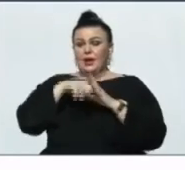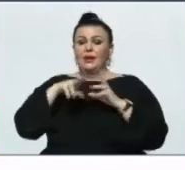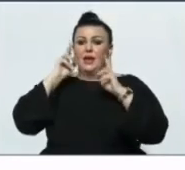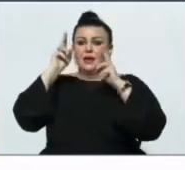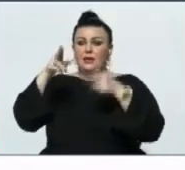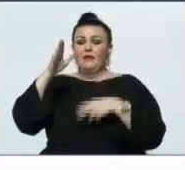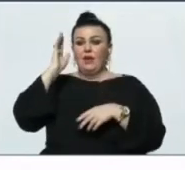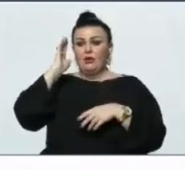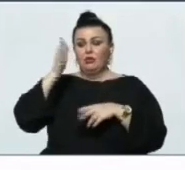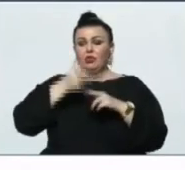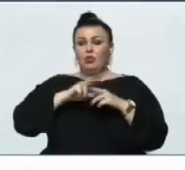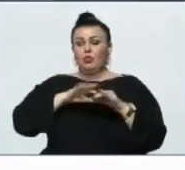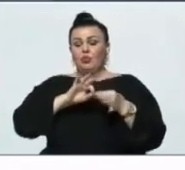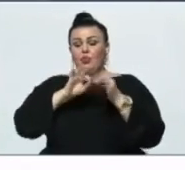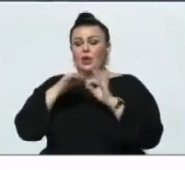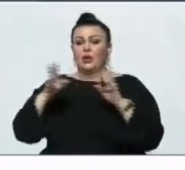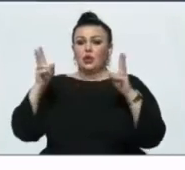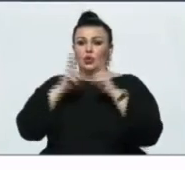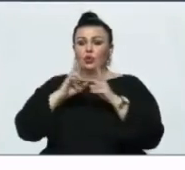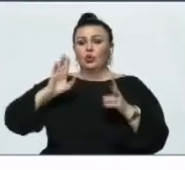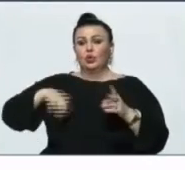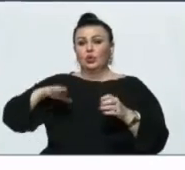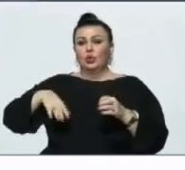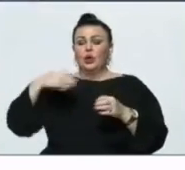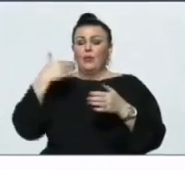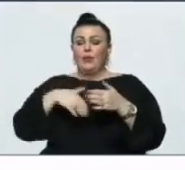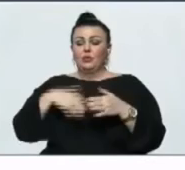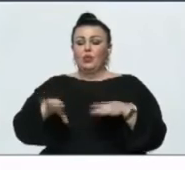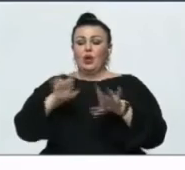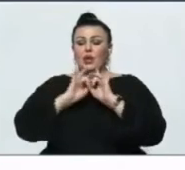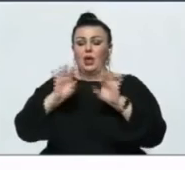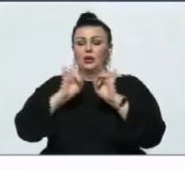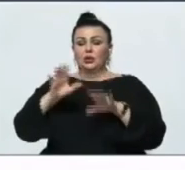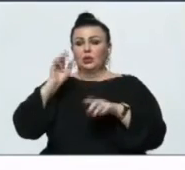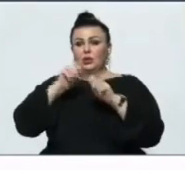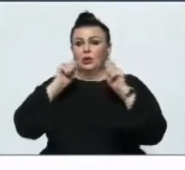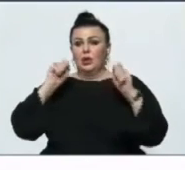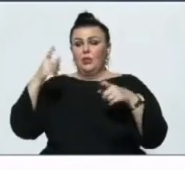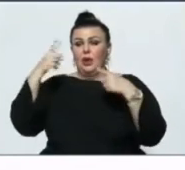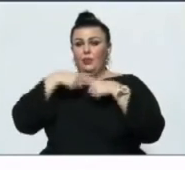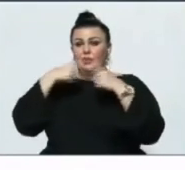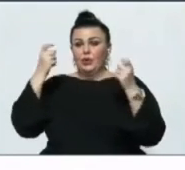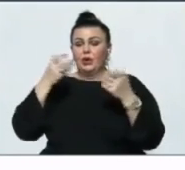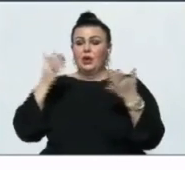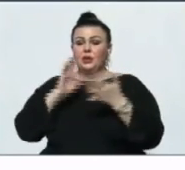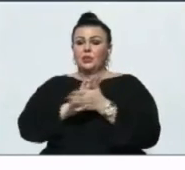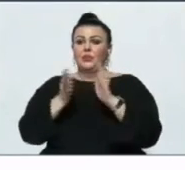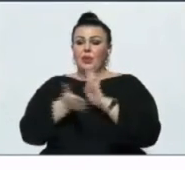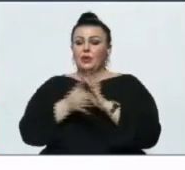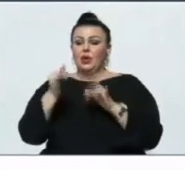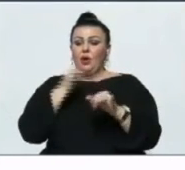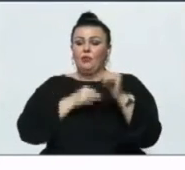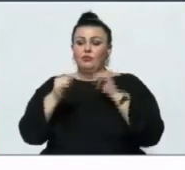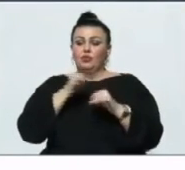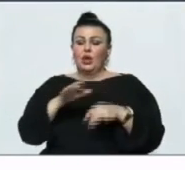səfər eləyəcək. Bu barədə də görüşdən sonra mətbuata edilən açıqlamada bildirildi. Daha sonra hansı məsələlər